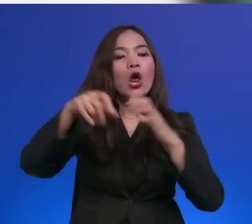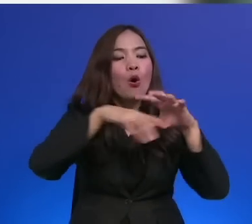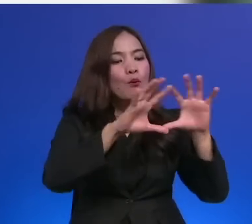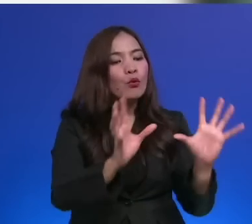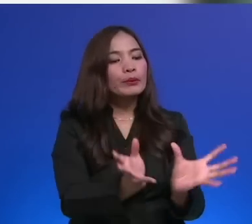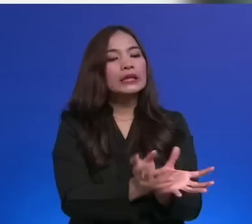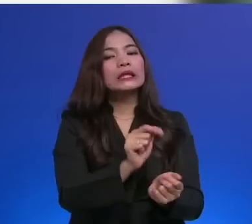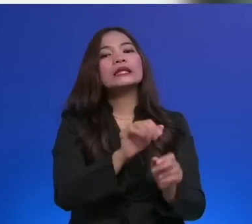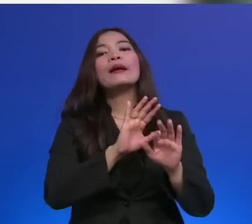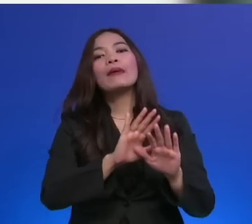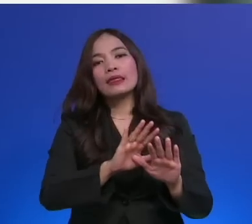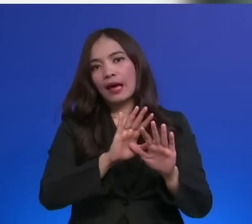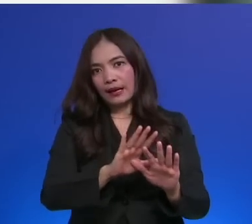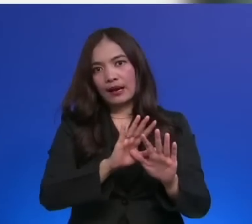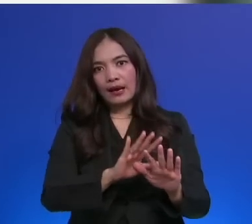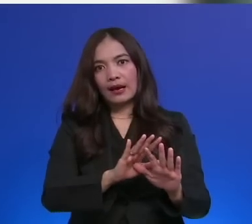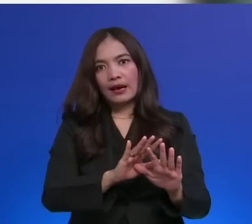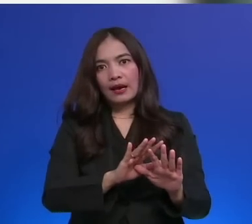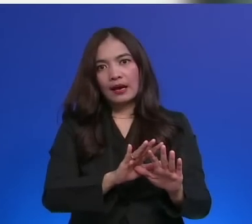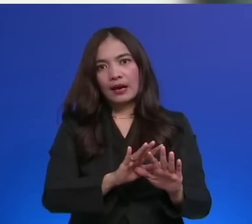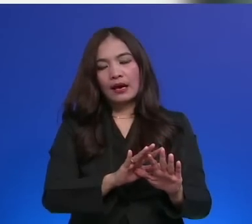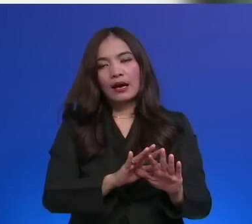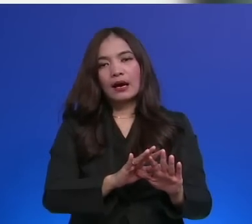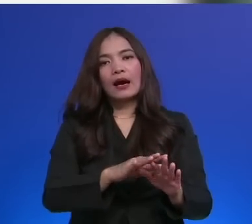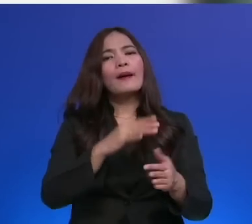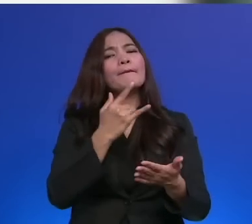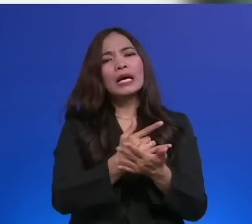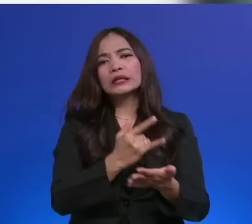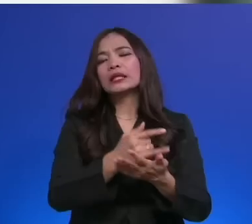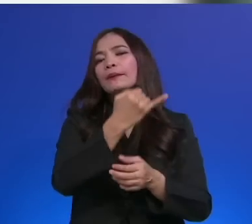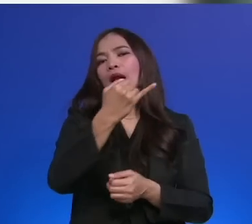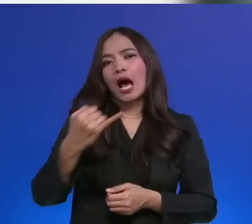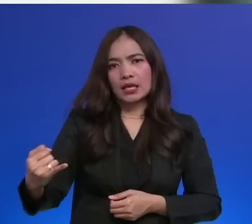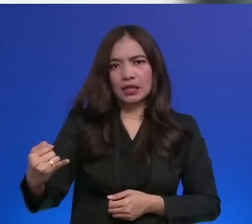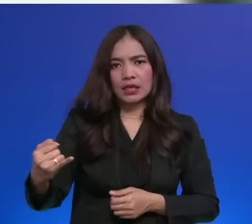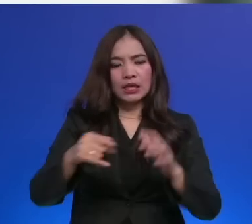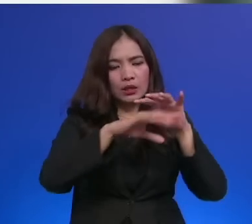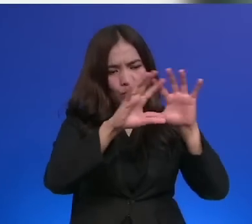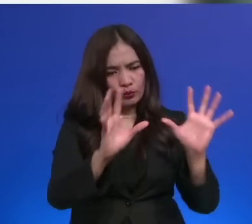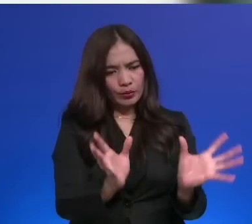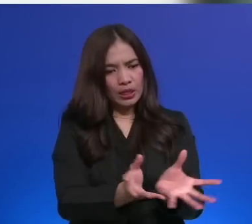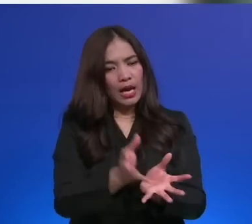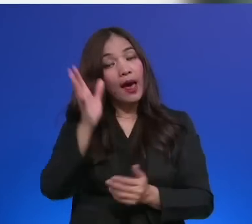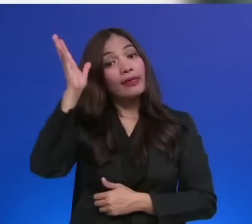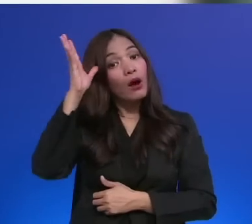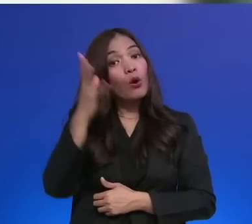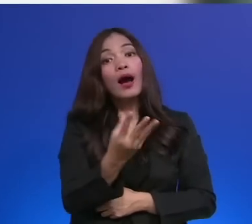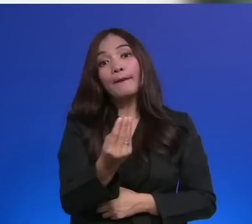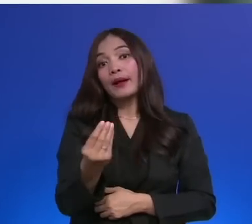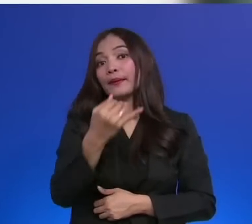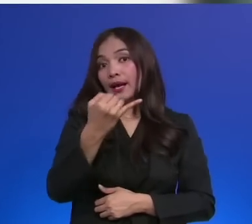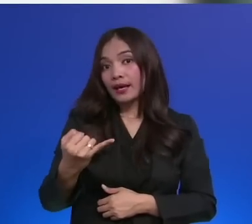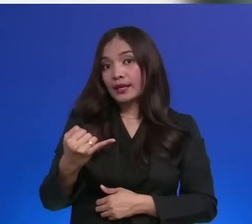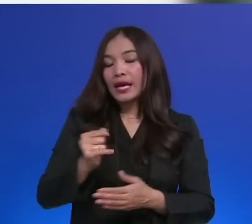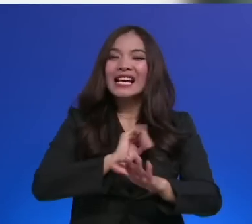singkat, singkat sekali, dan akan berakhir, pasti berakhir, dan kita tidak tahu kapan berakhir. Jadi